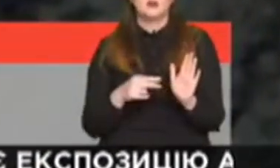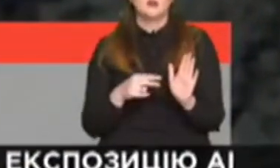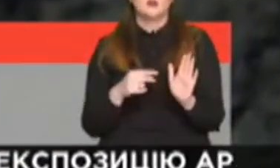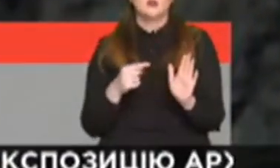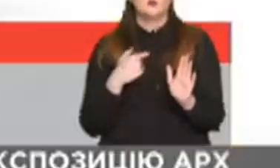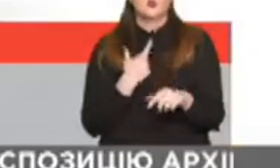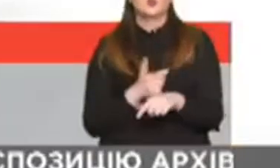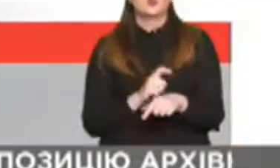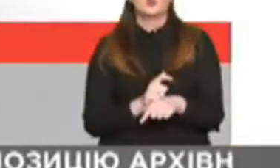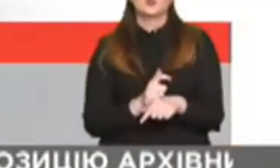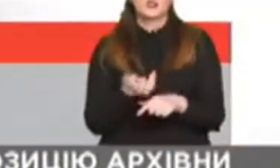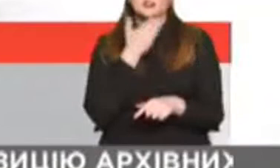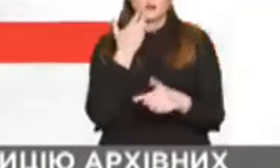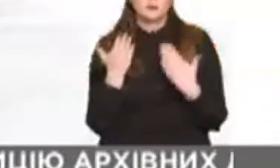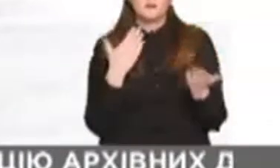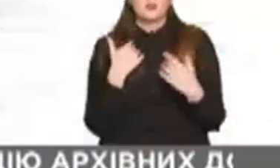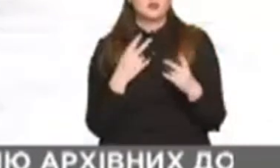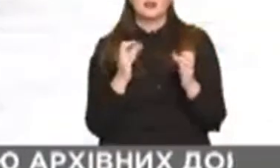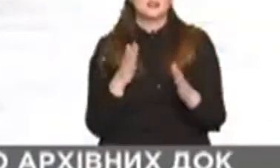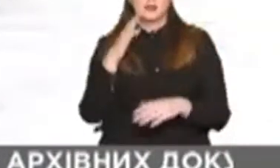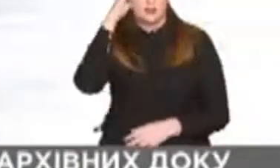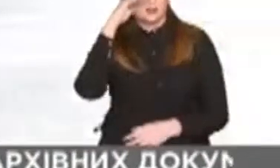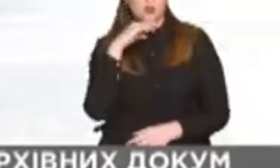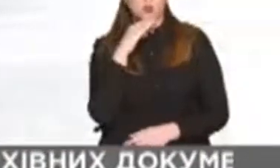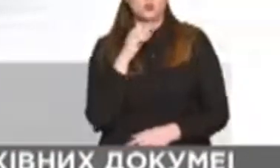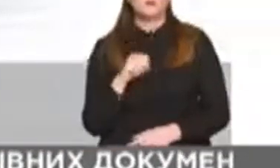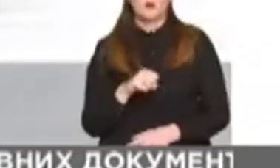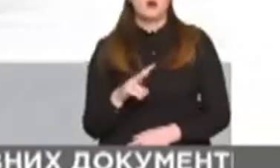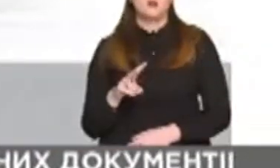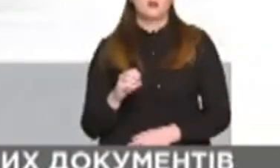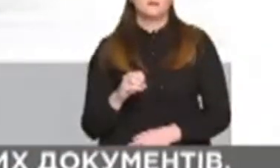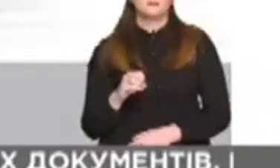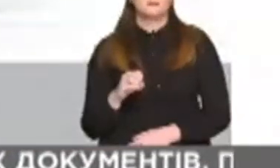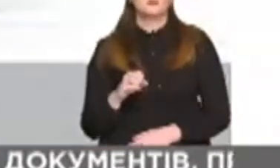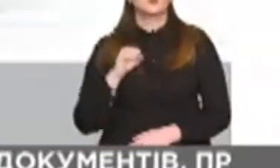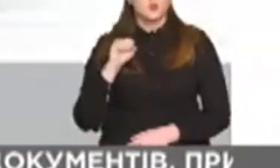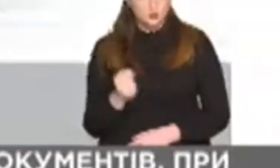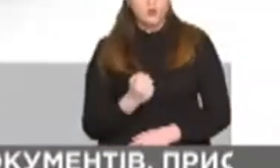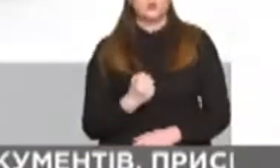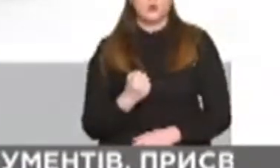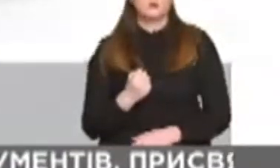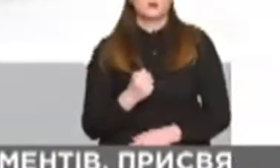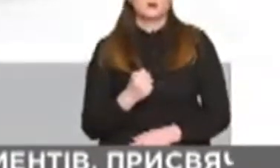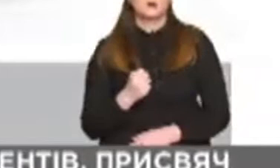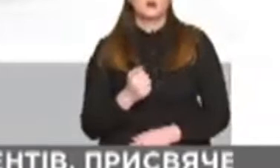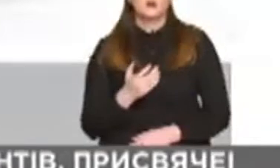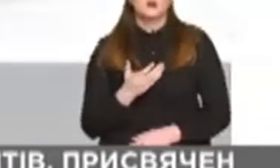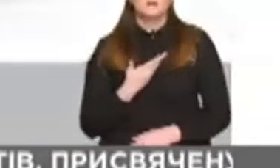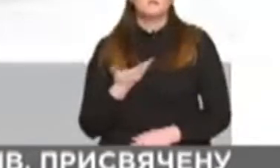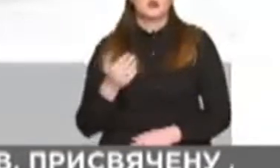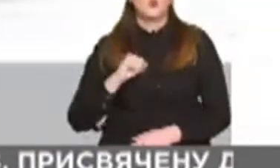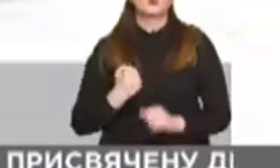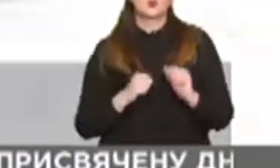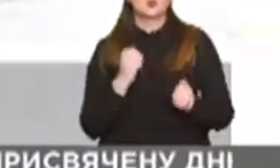були дуже такі теплі відносини. Він мені не тільки був татом, і другом. Ми один